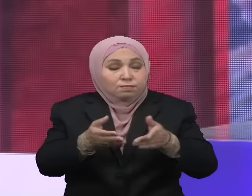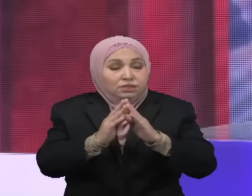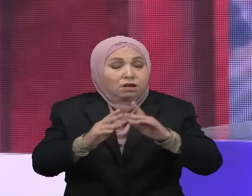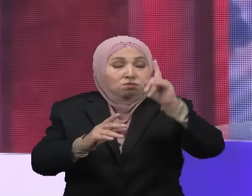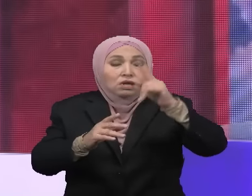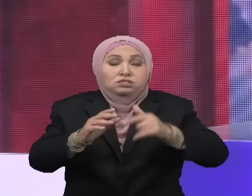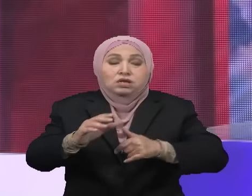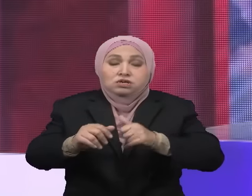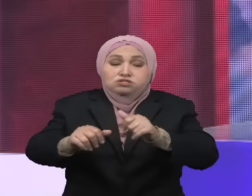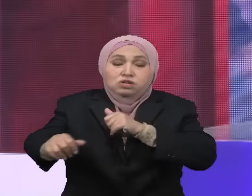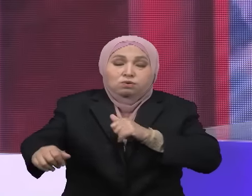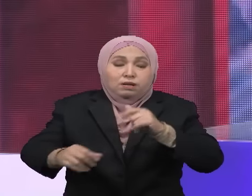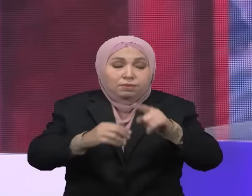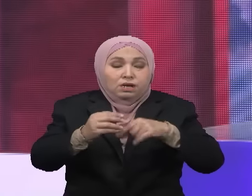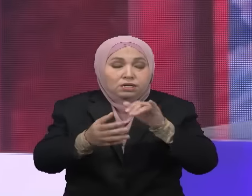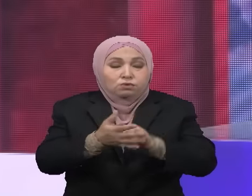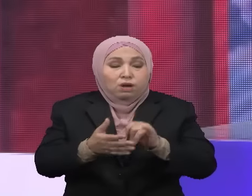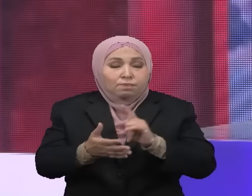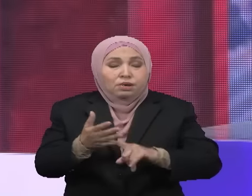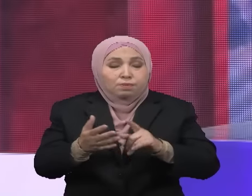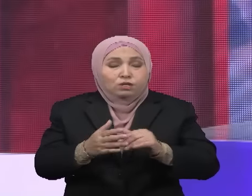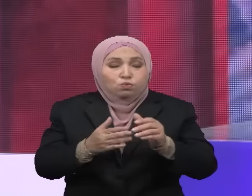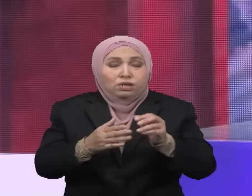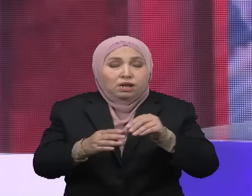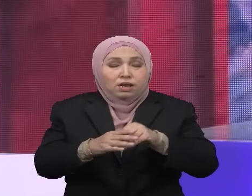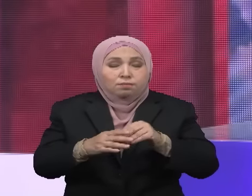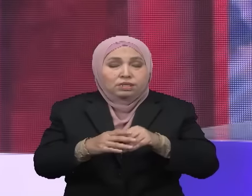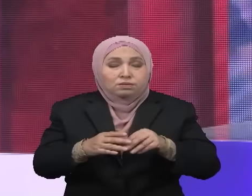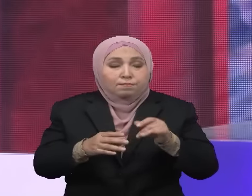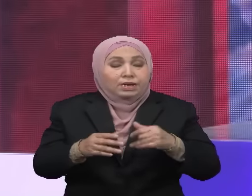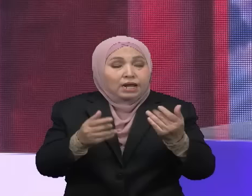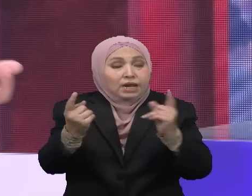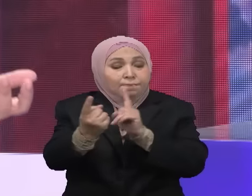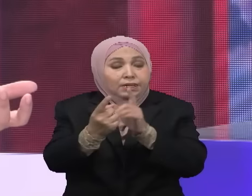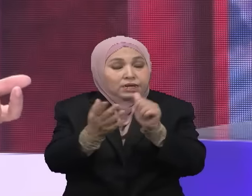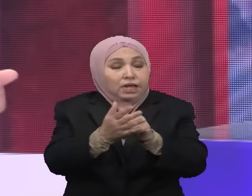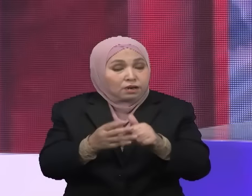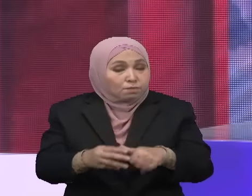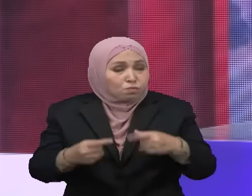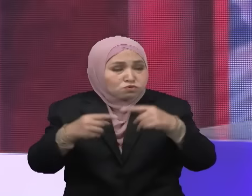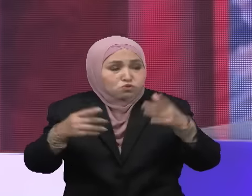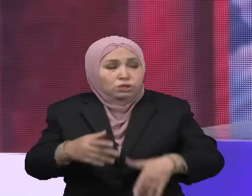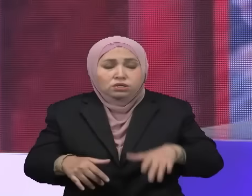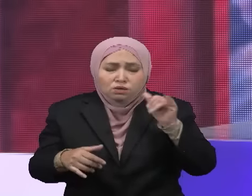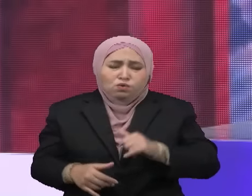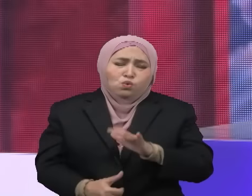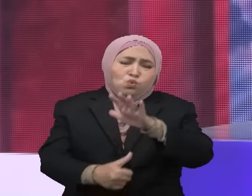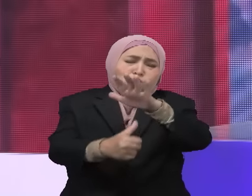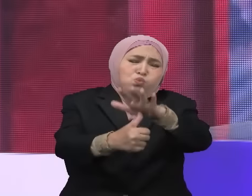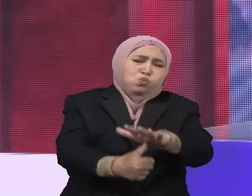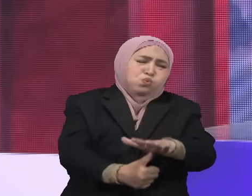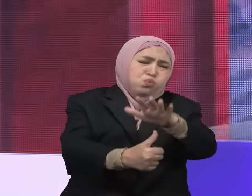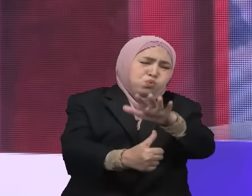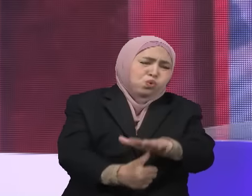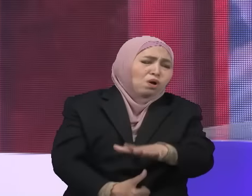jauhkan perkara tersebut. Tapi apakah panduan bila berhadapan dengan musuh ini? Memang stres, Ustaz. Memang stres. Dan Allah nyatakan